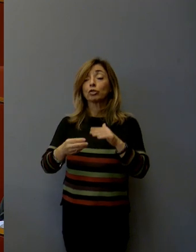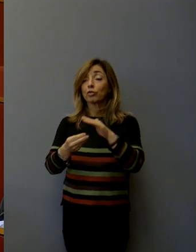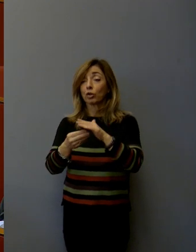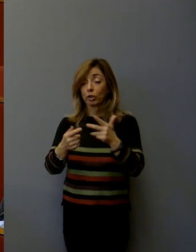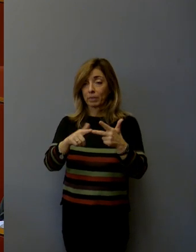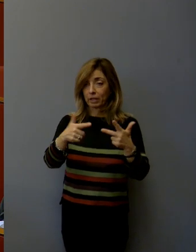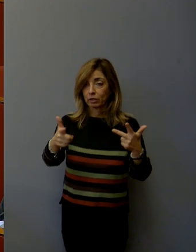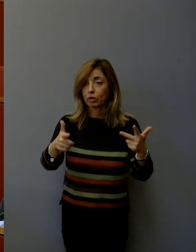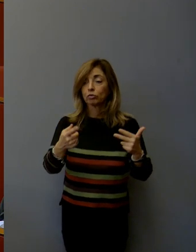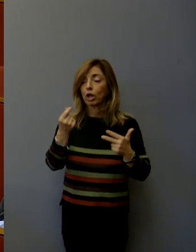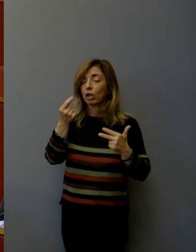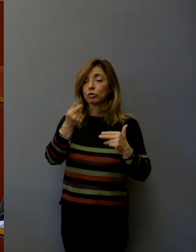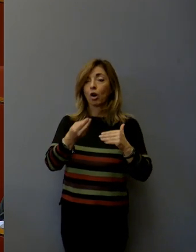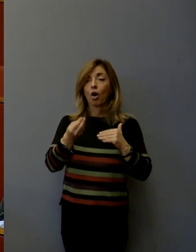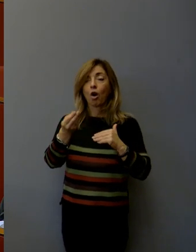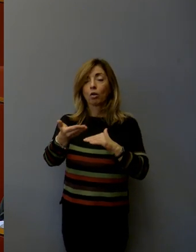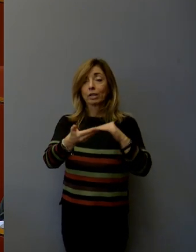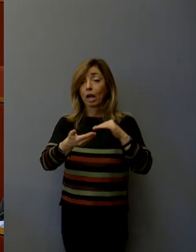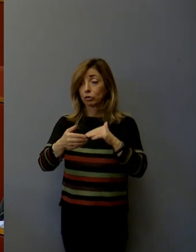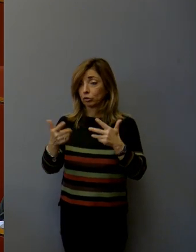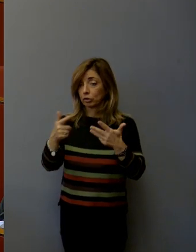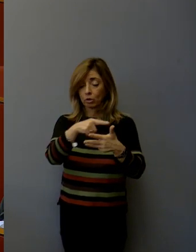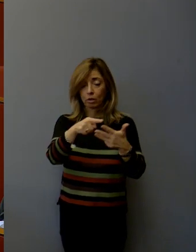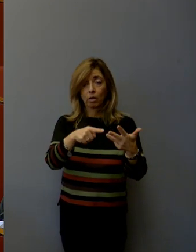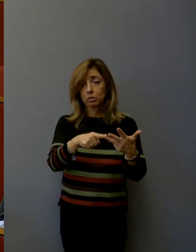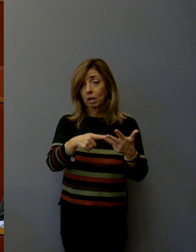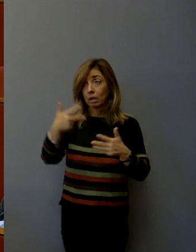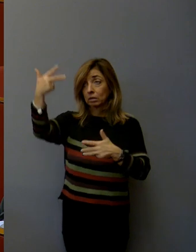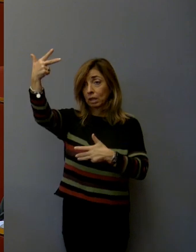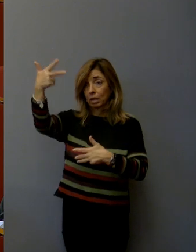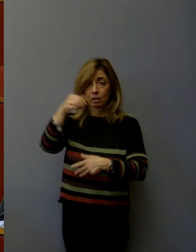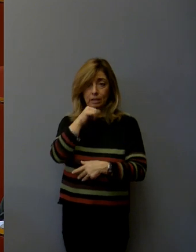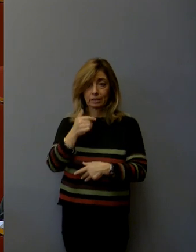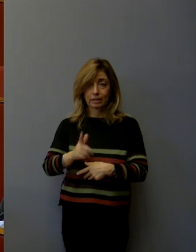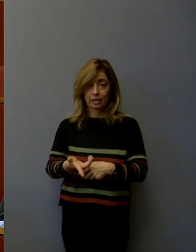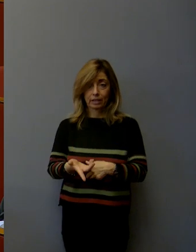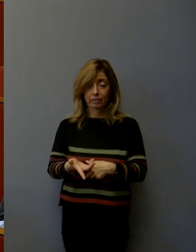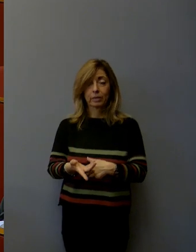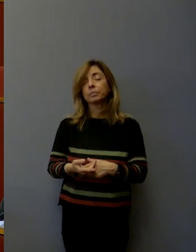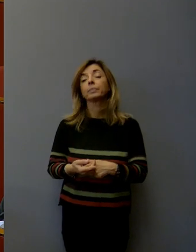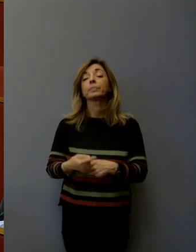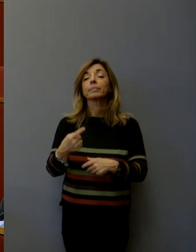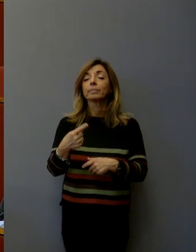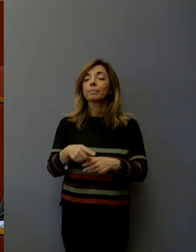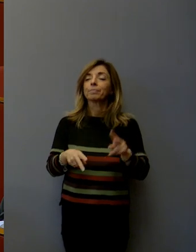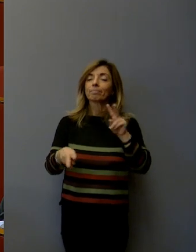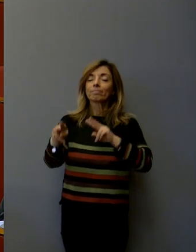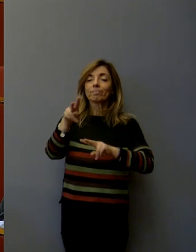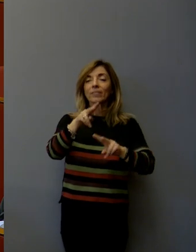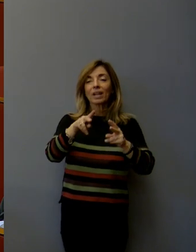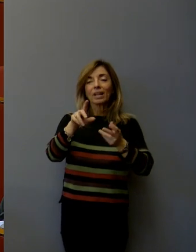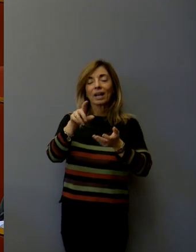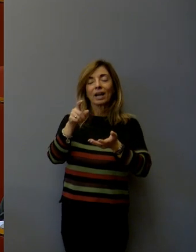associazioni se poi non c'è tutto questo Fatica sprecata anche la telecamera quindi a reperire le risorse per un progetto di sicurezza